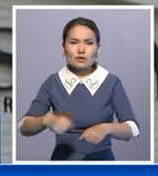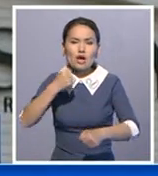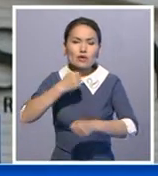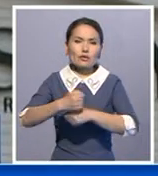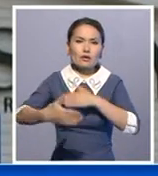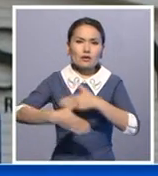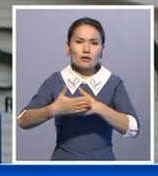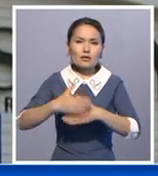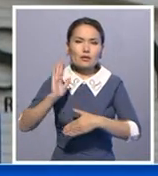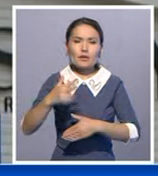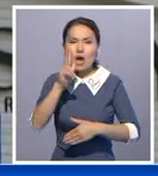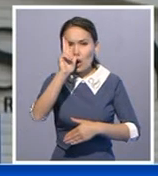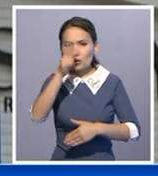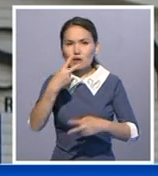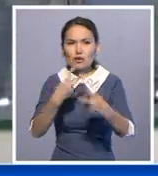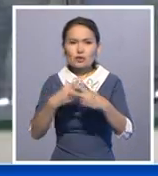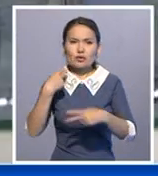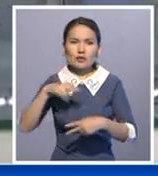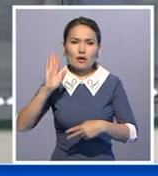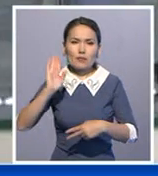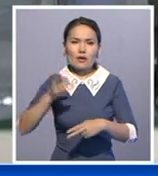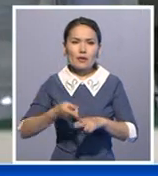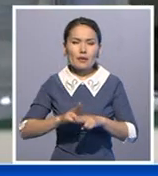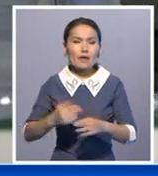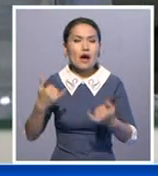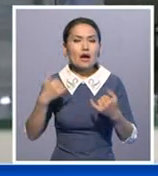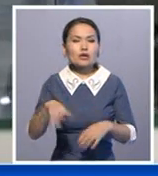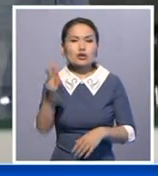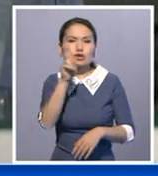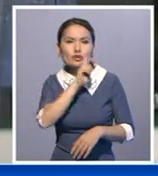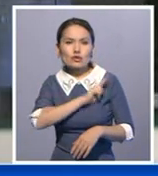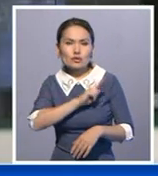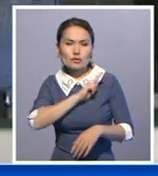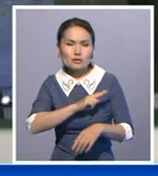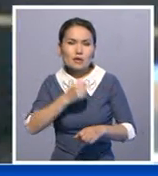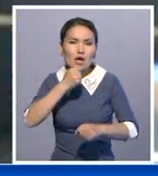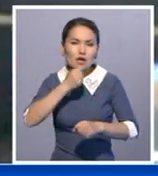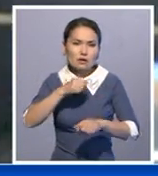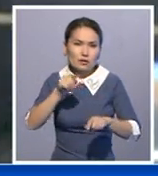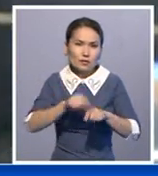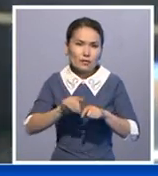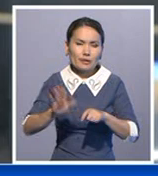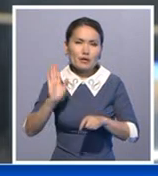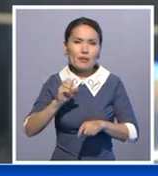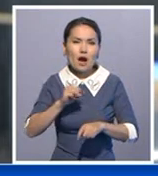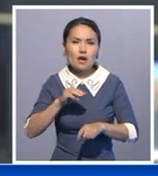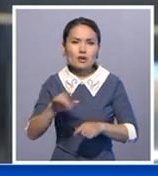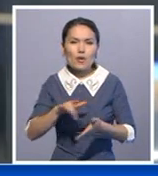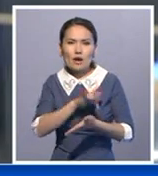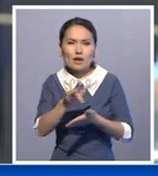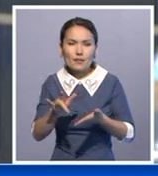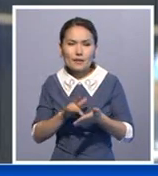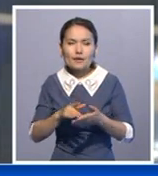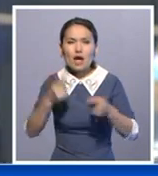деп айыпталып, 3 жылға сотталды. Бірақ рақымшылыққа ілінуіне байланысты жазасын өтеуден босатылды. Ақтауда 2011 жылы